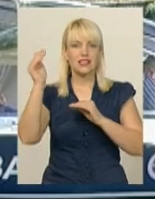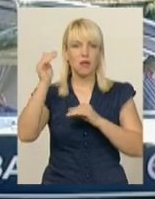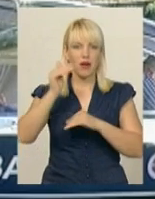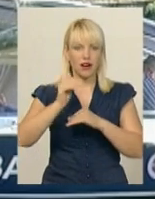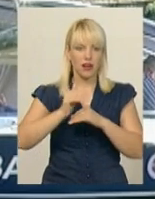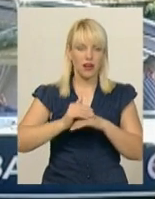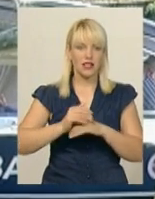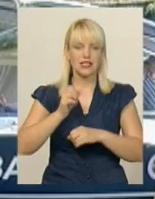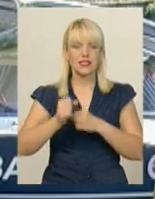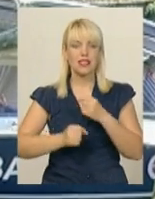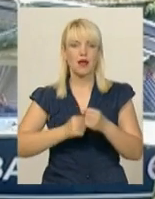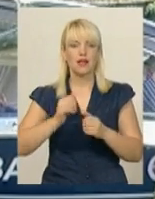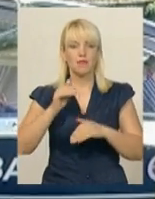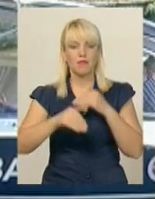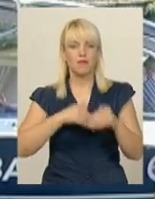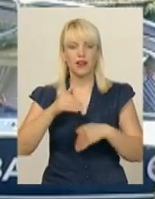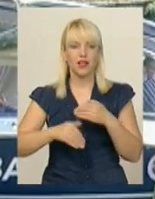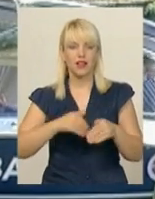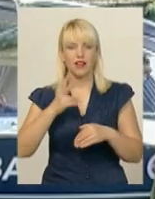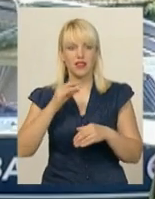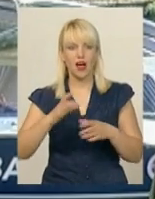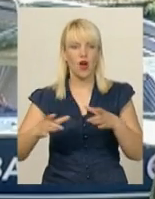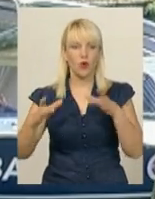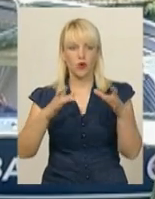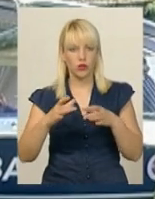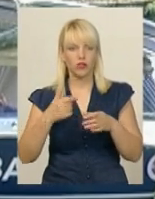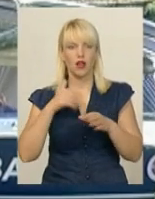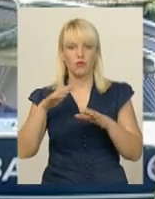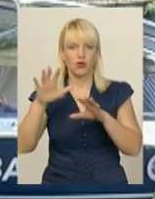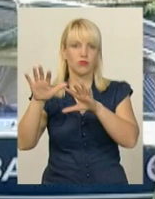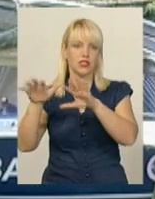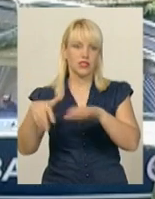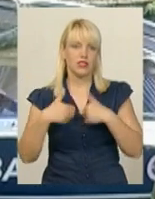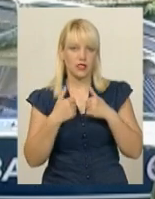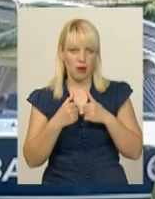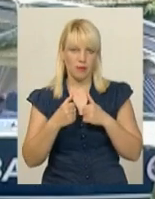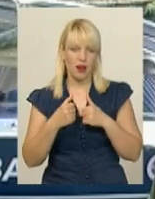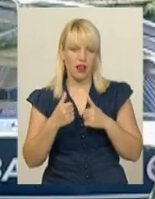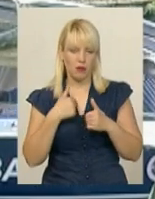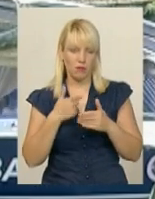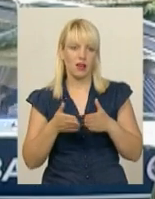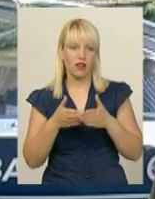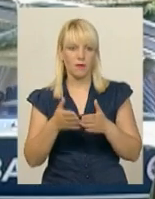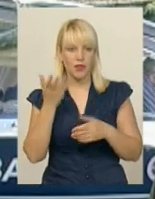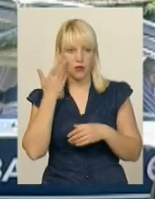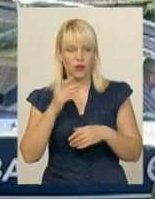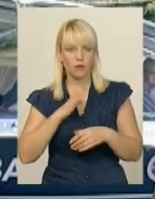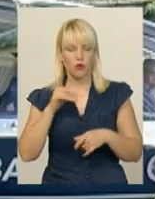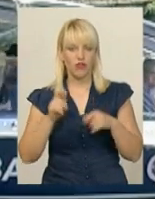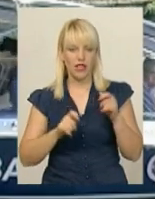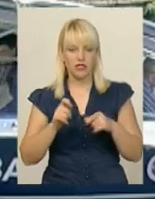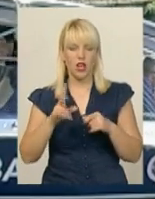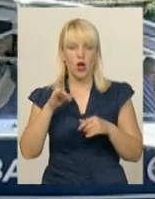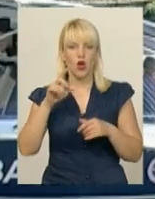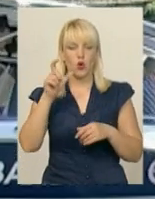запливав на острів. І є лідоплив, а ми вже звідти його забрали, нам пізно сказали. І коли був фест, посередині людина